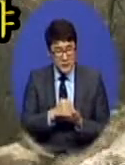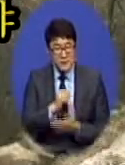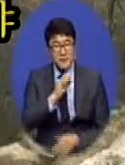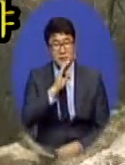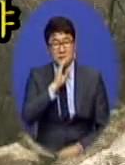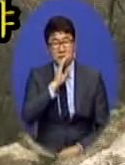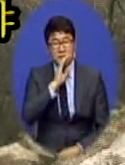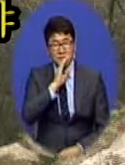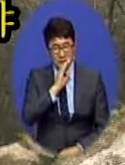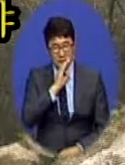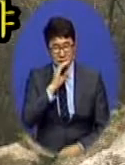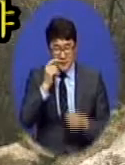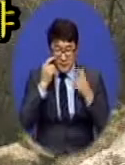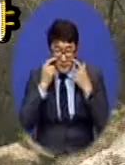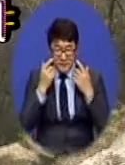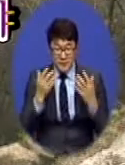운명인 거야